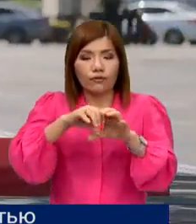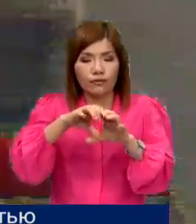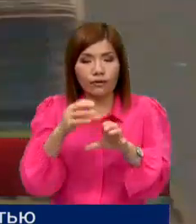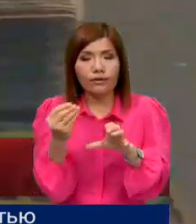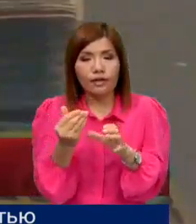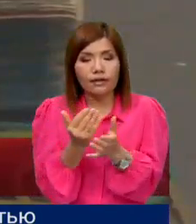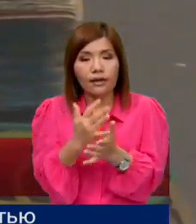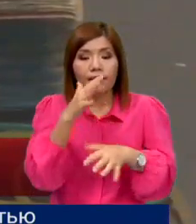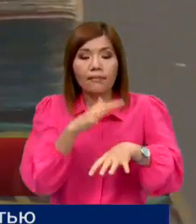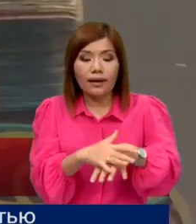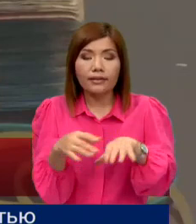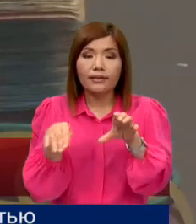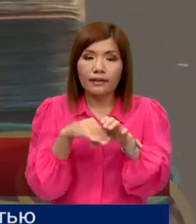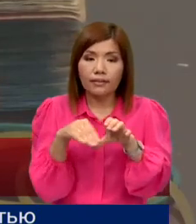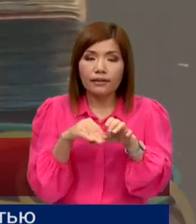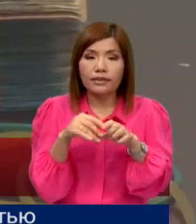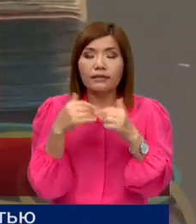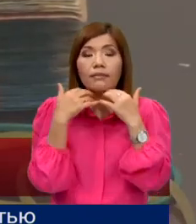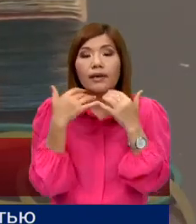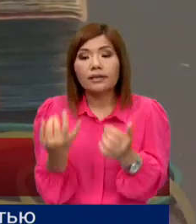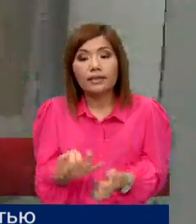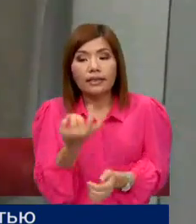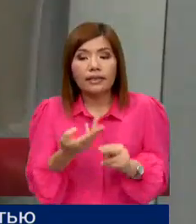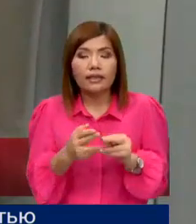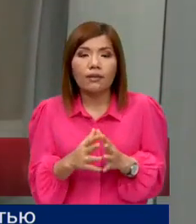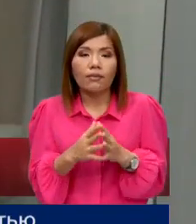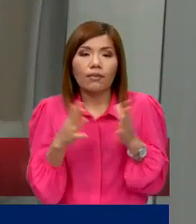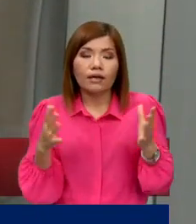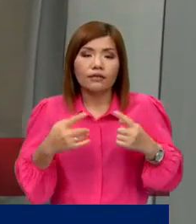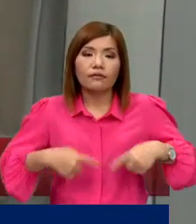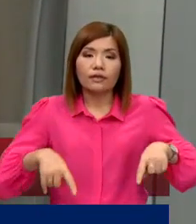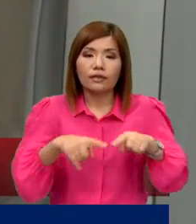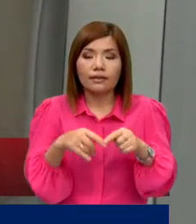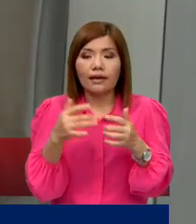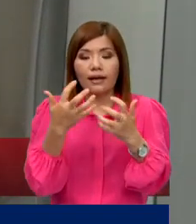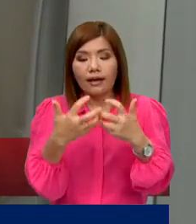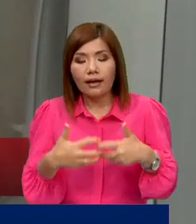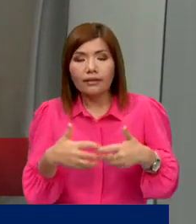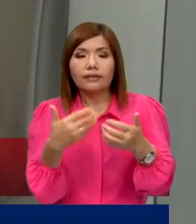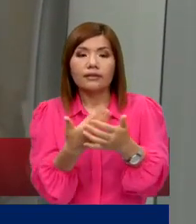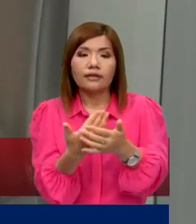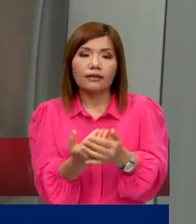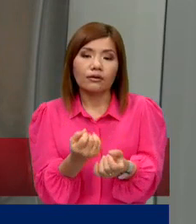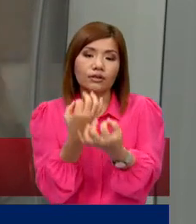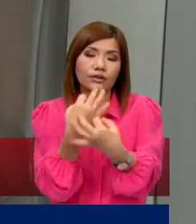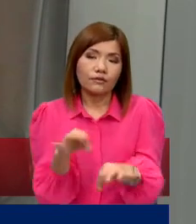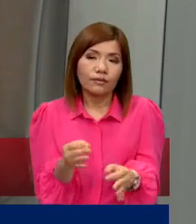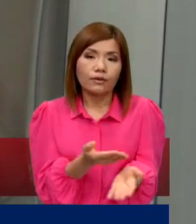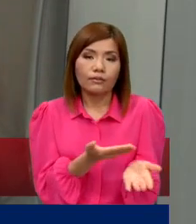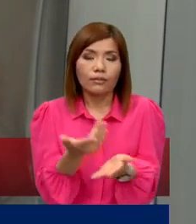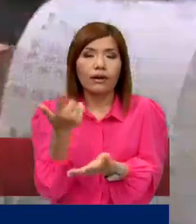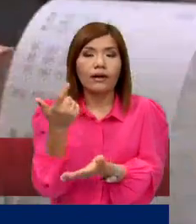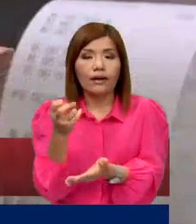средств. Банковскими депозитами, которые привлекают массового инвестора простотой алгоритма, доступностью и